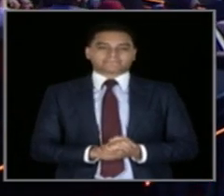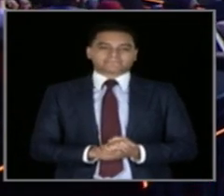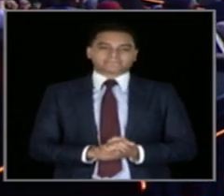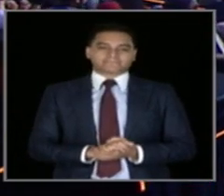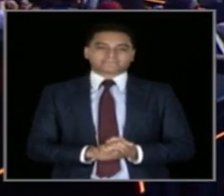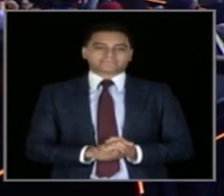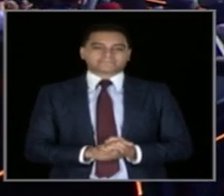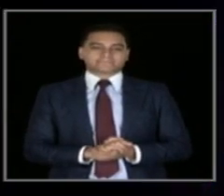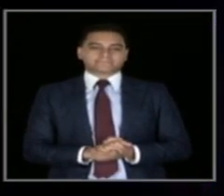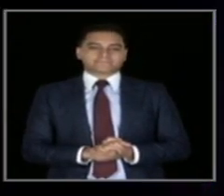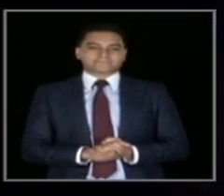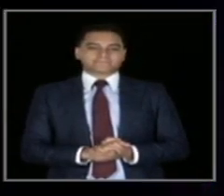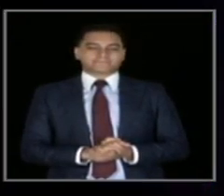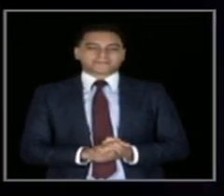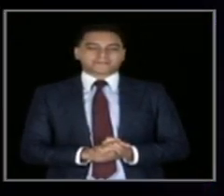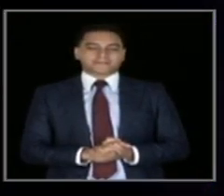سعادته.